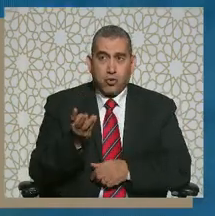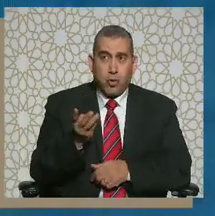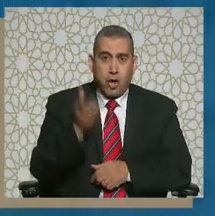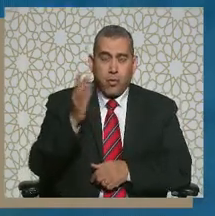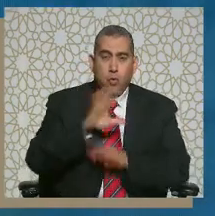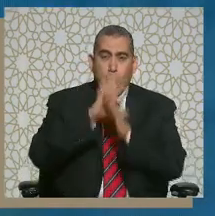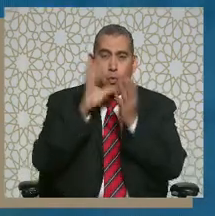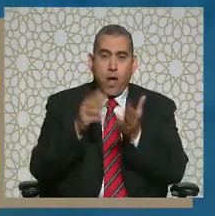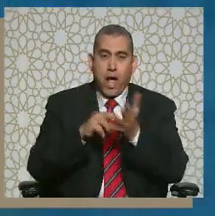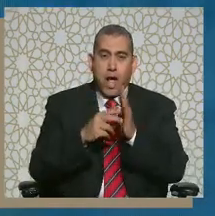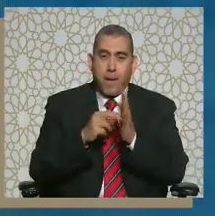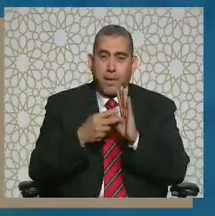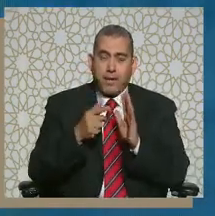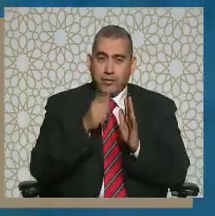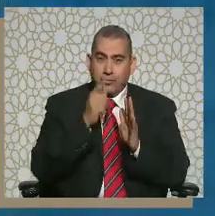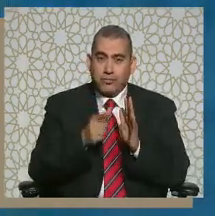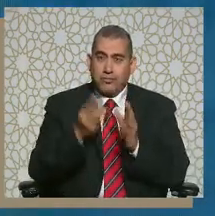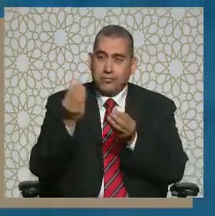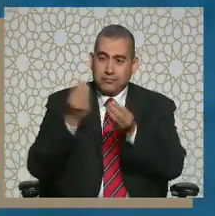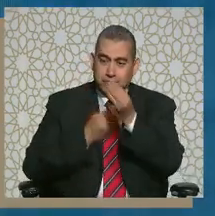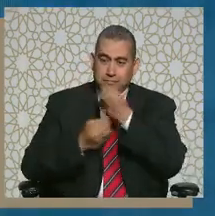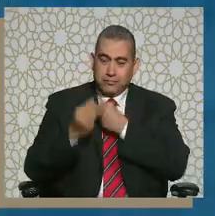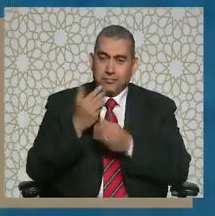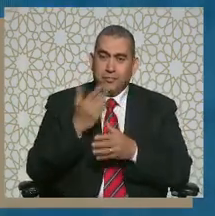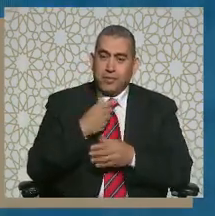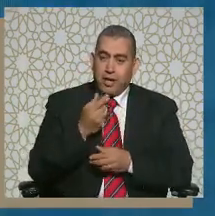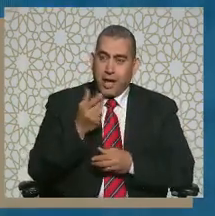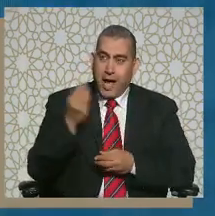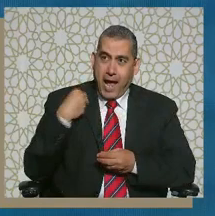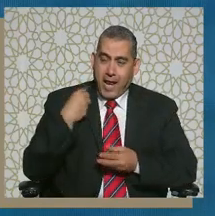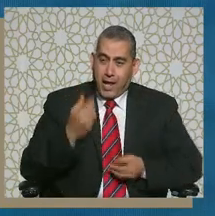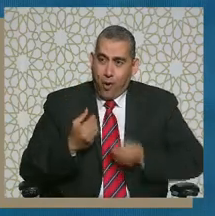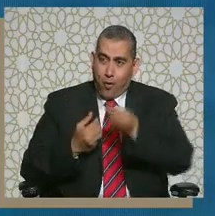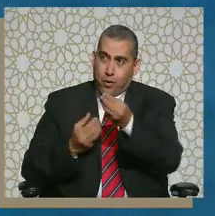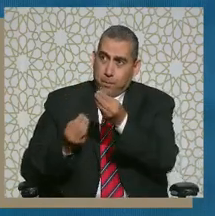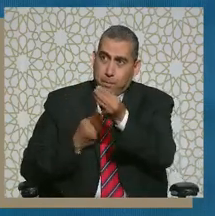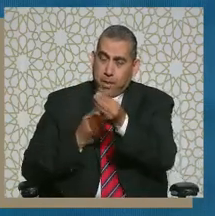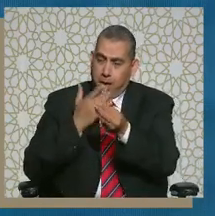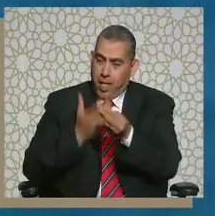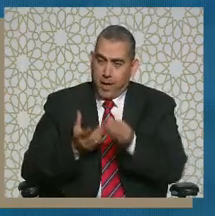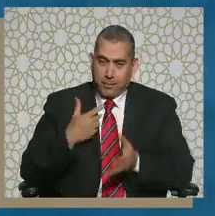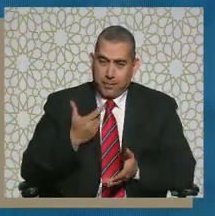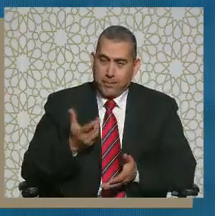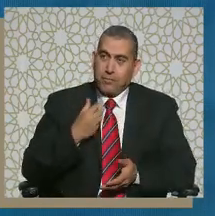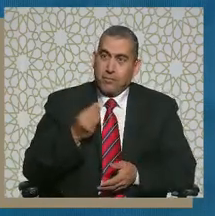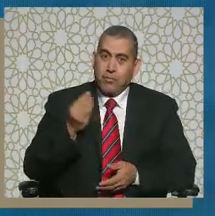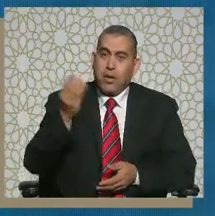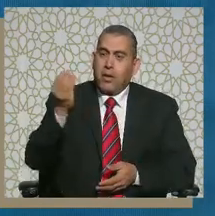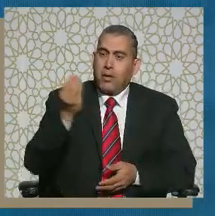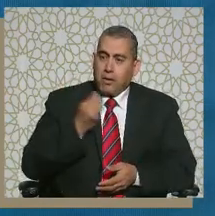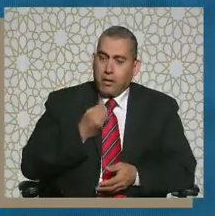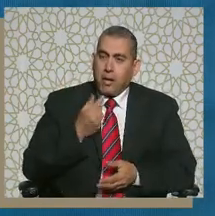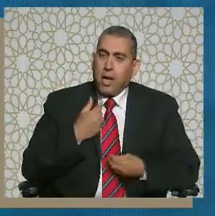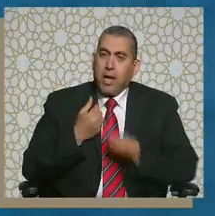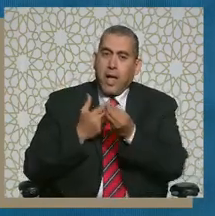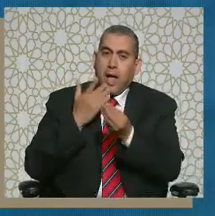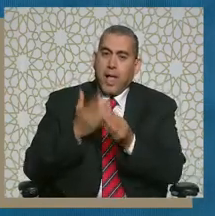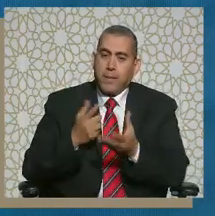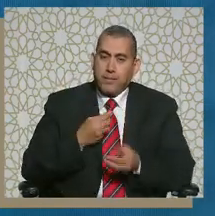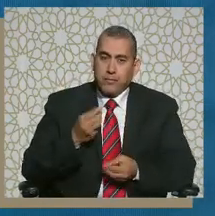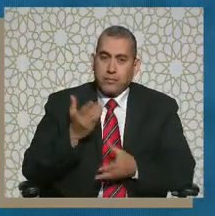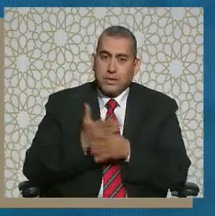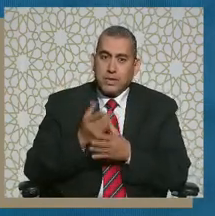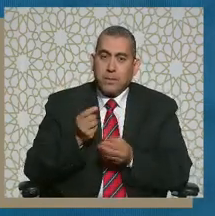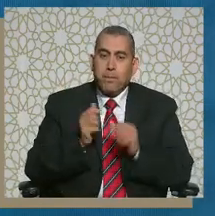اللي حاصل اعطاني هذا بلا ثمن ما معنى ان هو اعطاني بلا ثمن اعطاني بلا